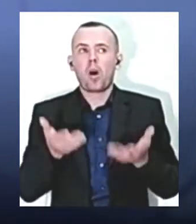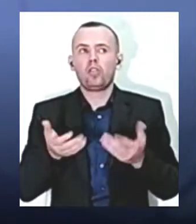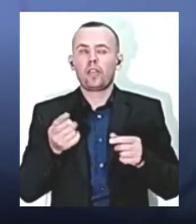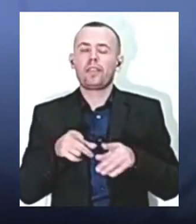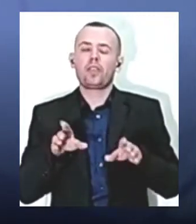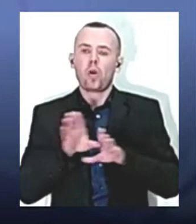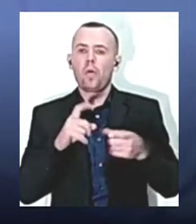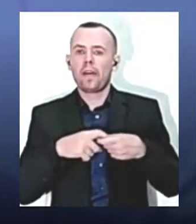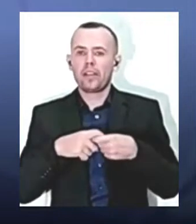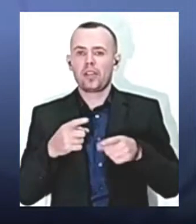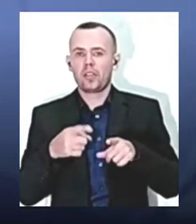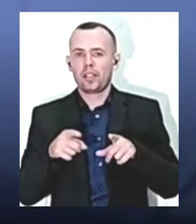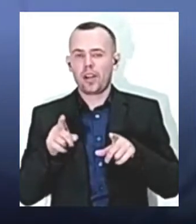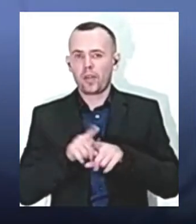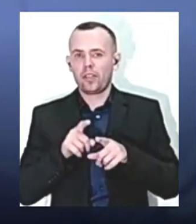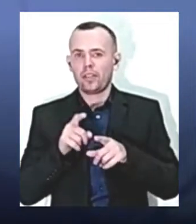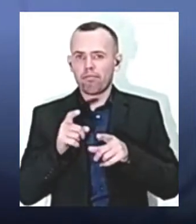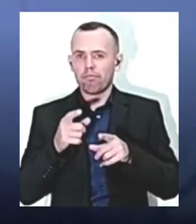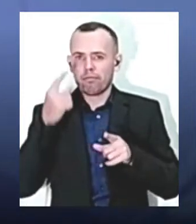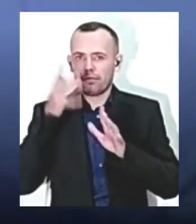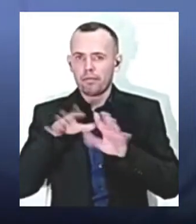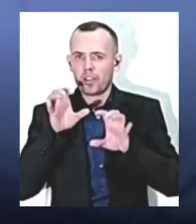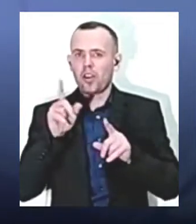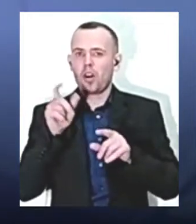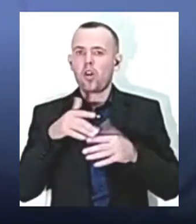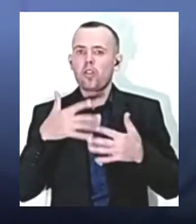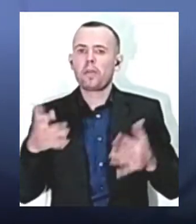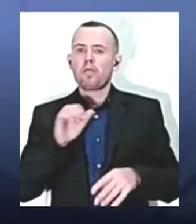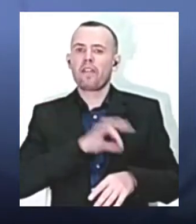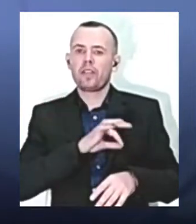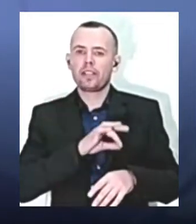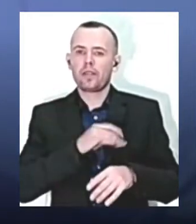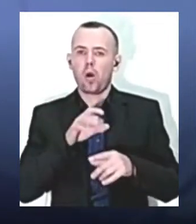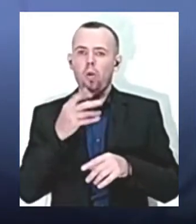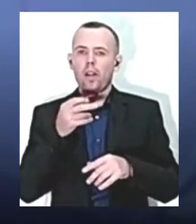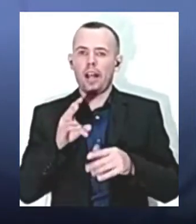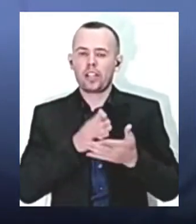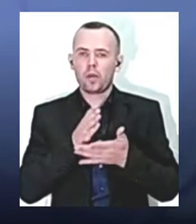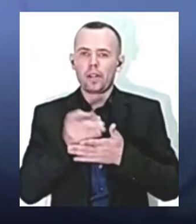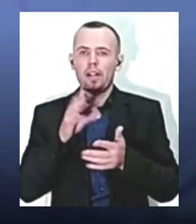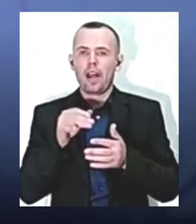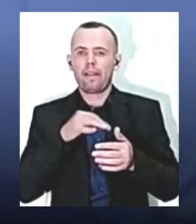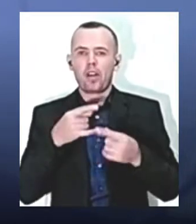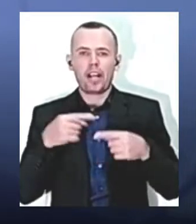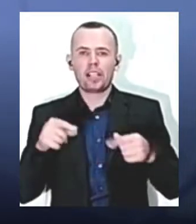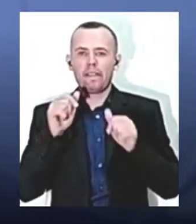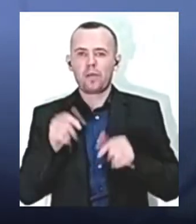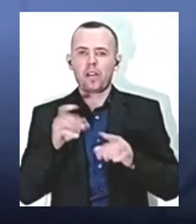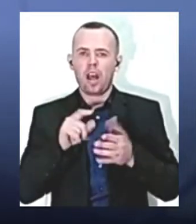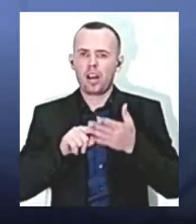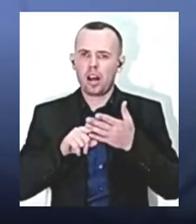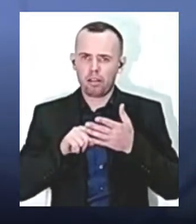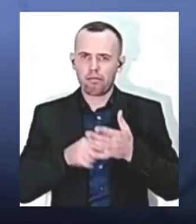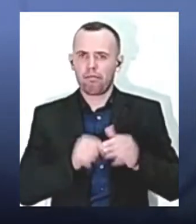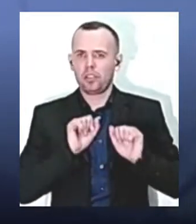діджиталізацією і з тим, що люди могли більше використовувати онлайн-інструменти для звернення до різних органів для обстоювання своїх прав. Але ось